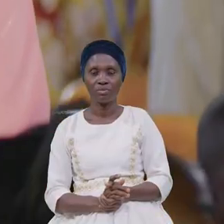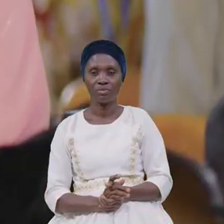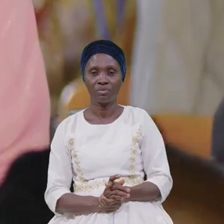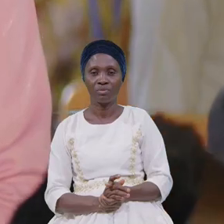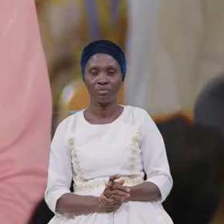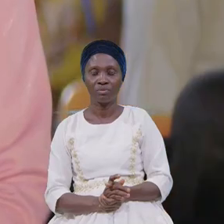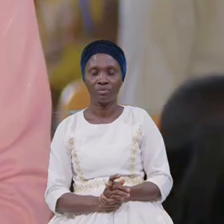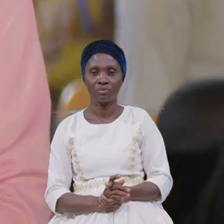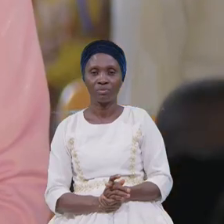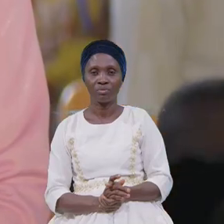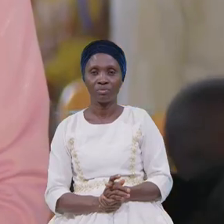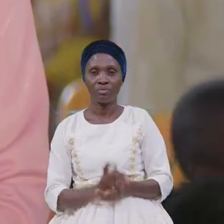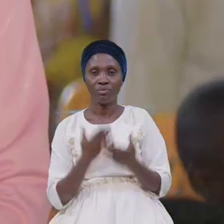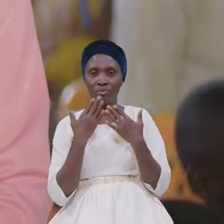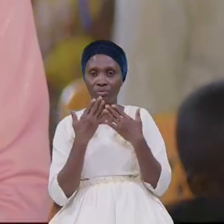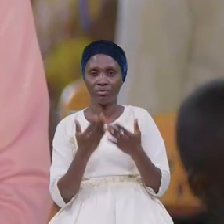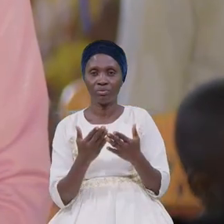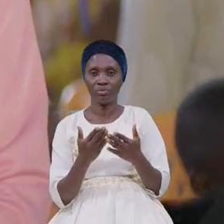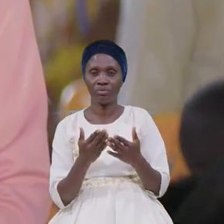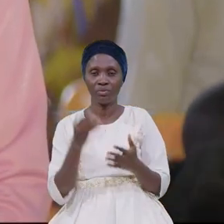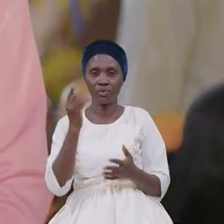Dieu merci pour ceux qui sont en train de prier.